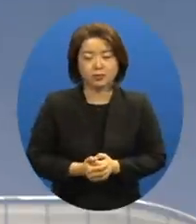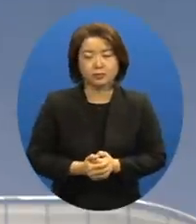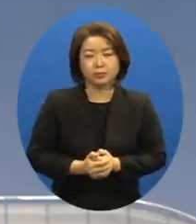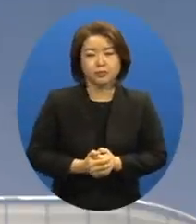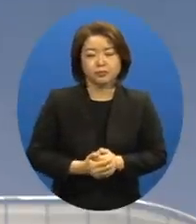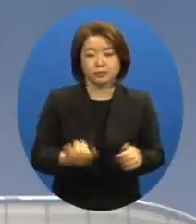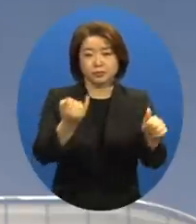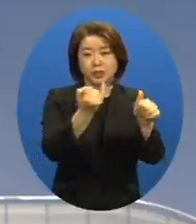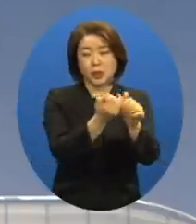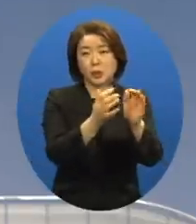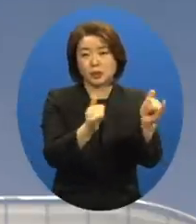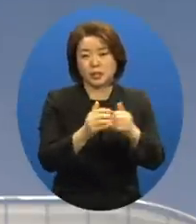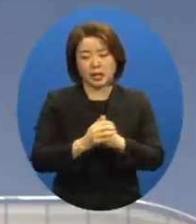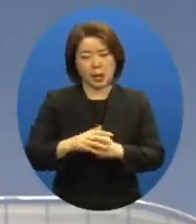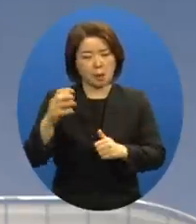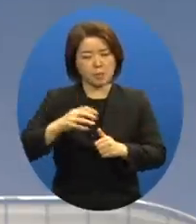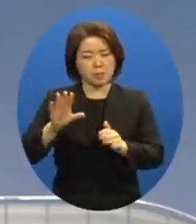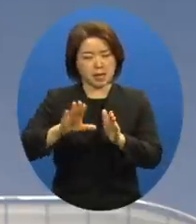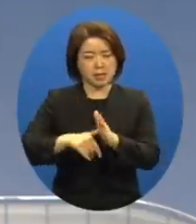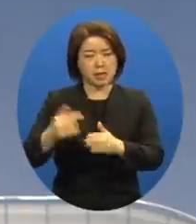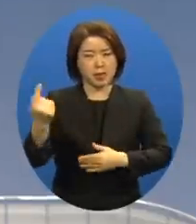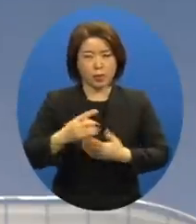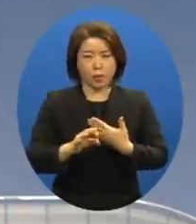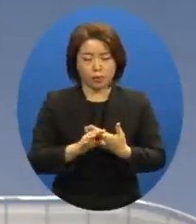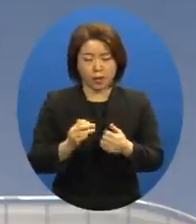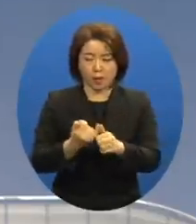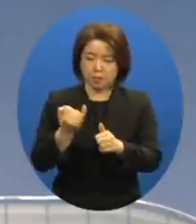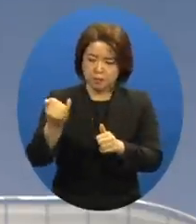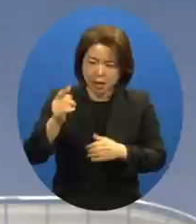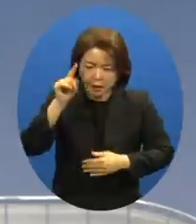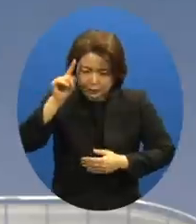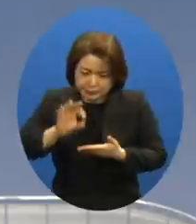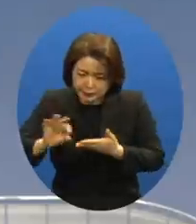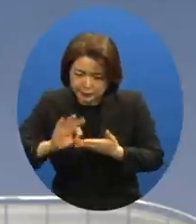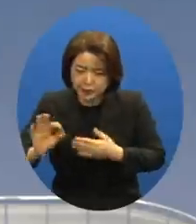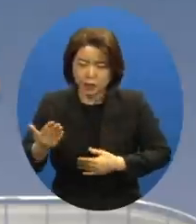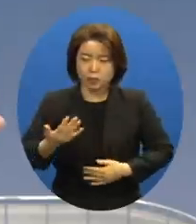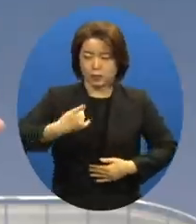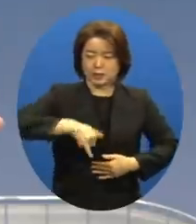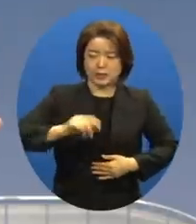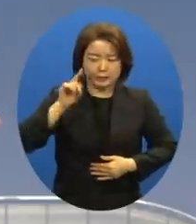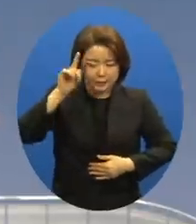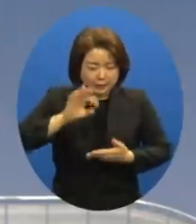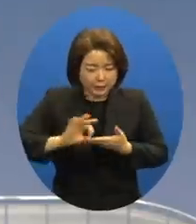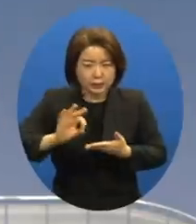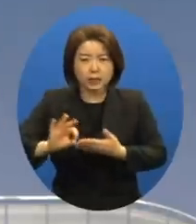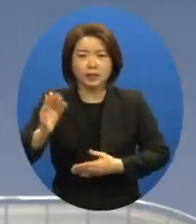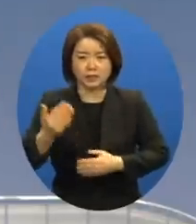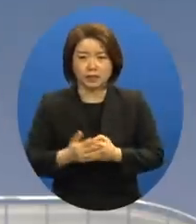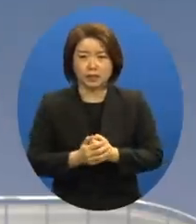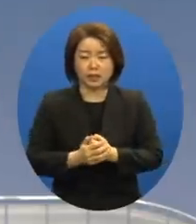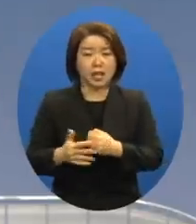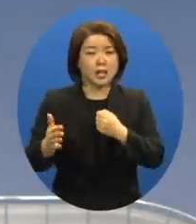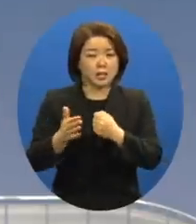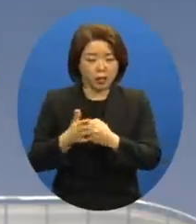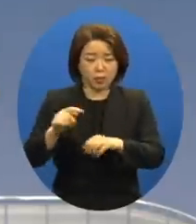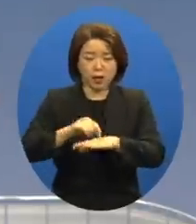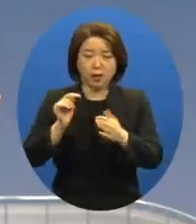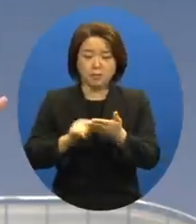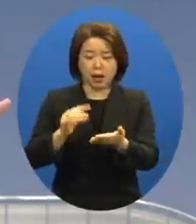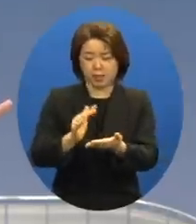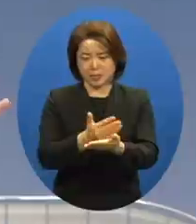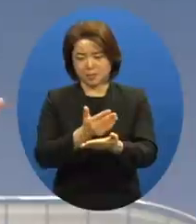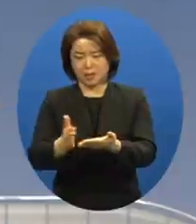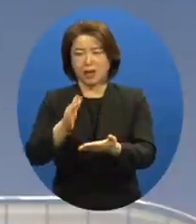사람은 핍박할 때가 오면 배우자 신경 소외되고 자녀를 신경 써야 되고 그러니 마음이 갈릴 수